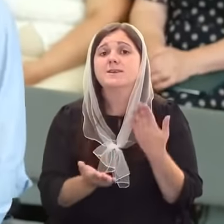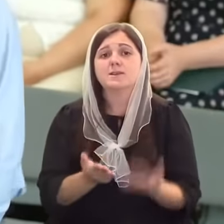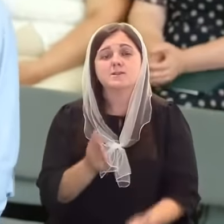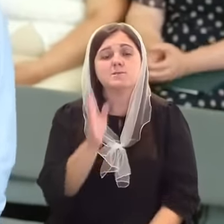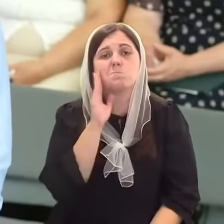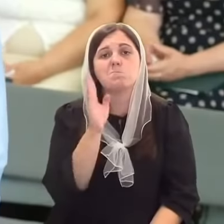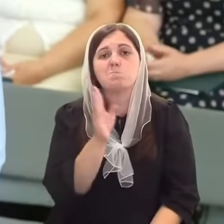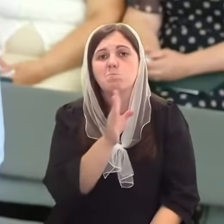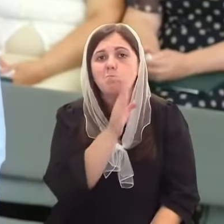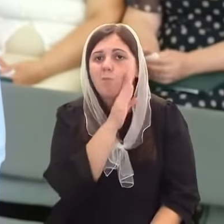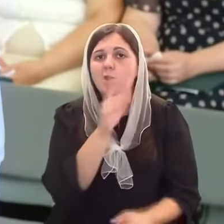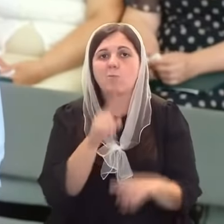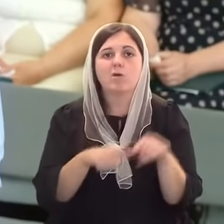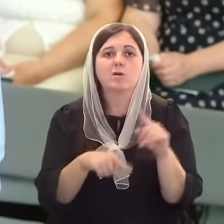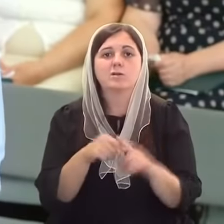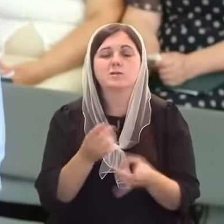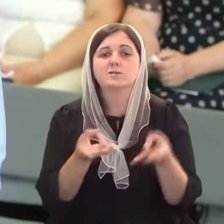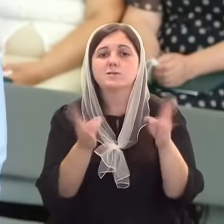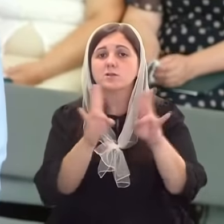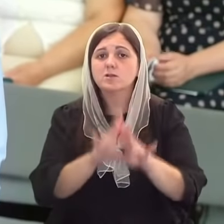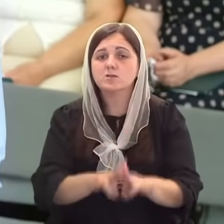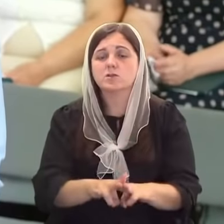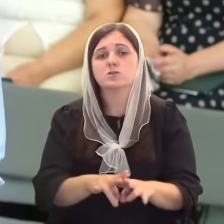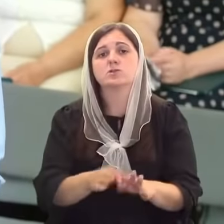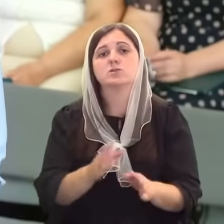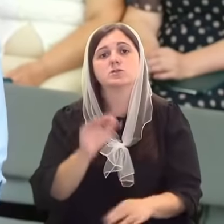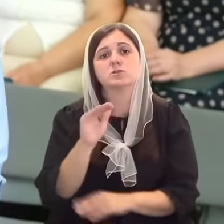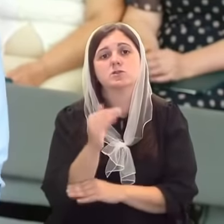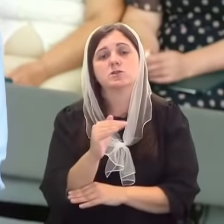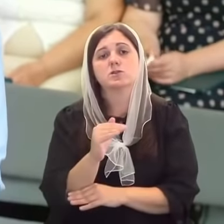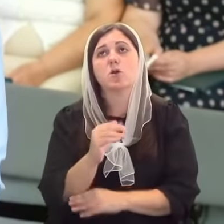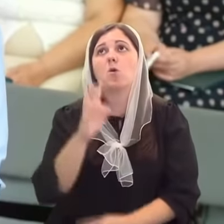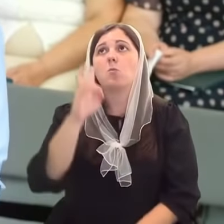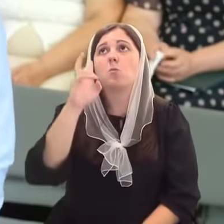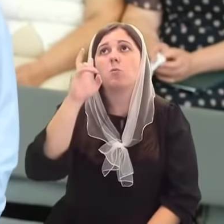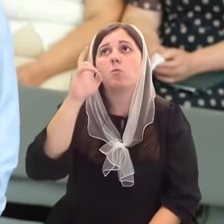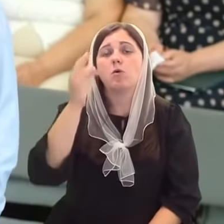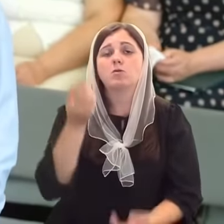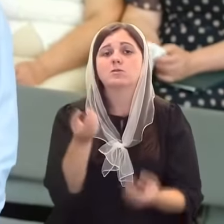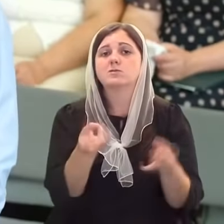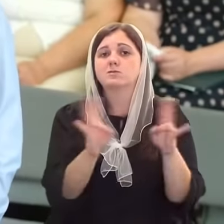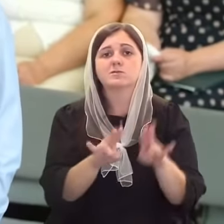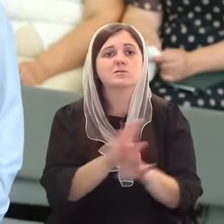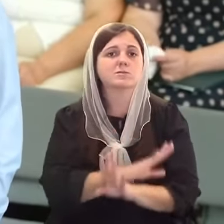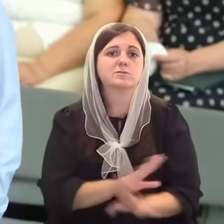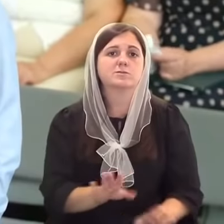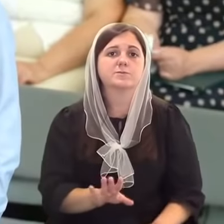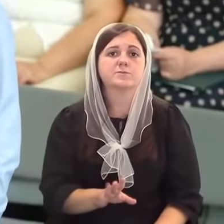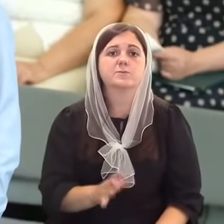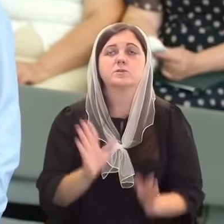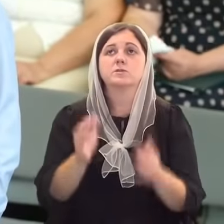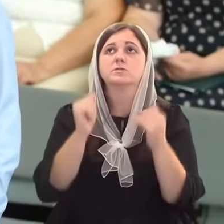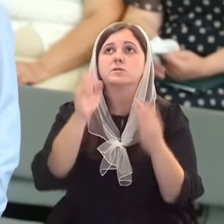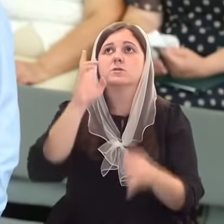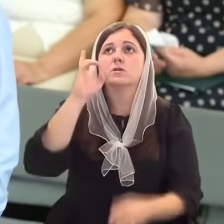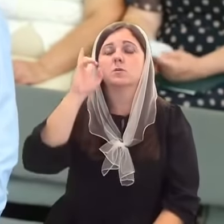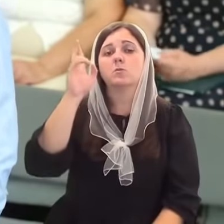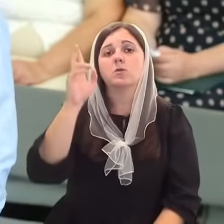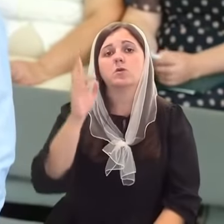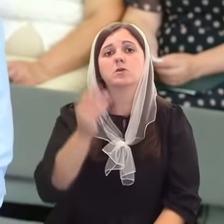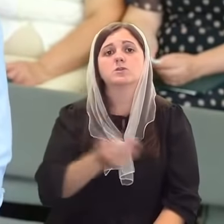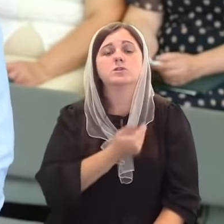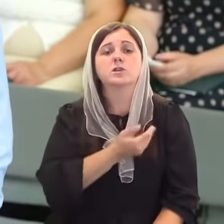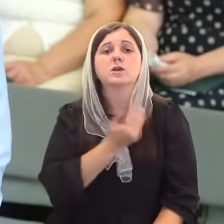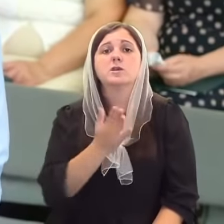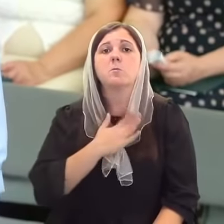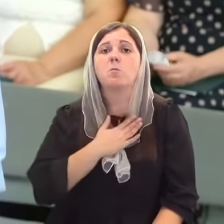родная мать оставит грудное дитя, Бог не оставит. Слава Богу!